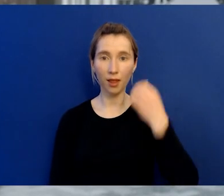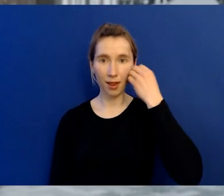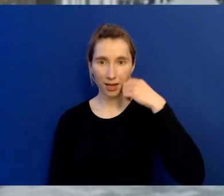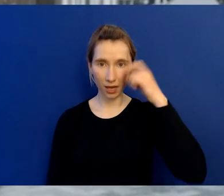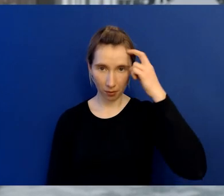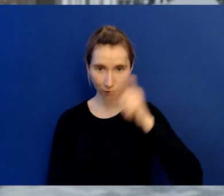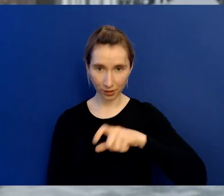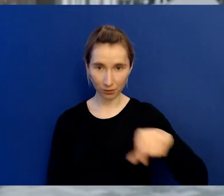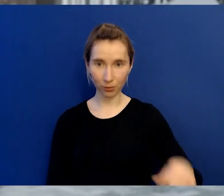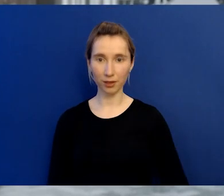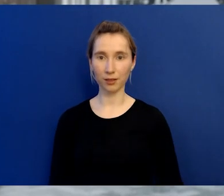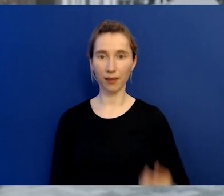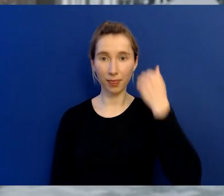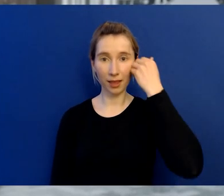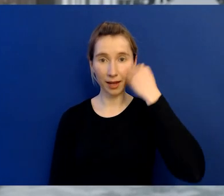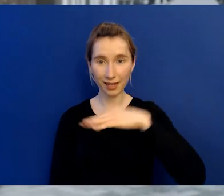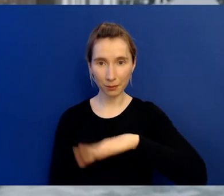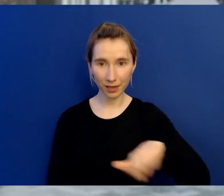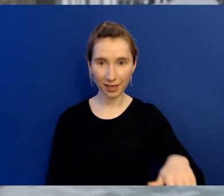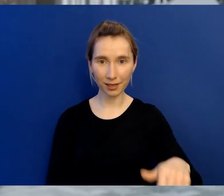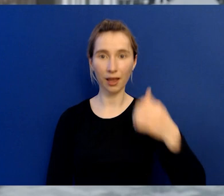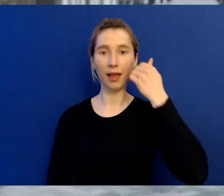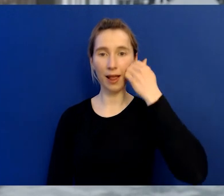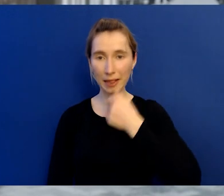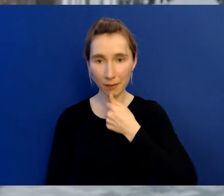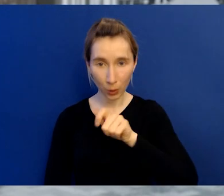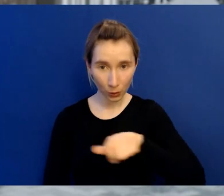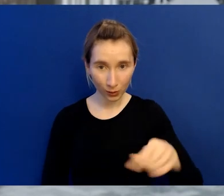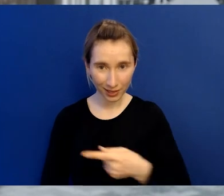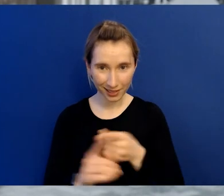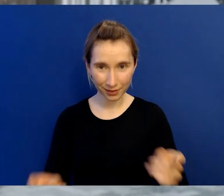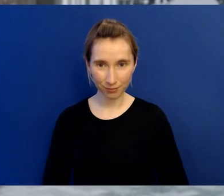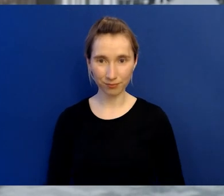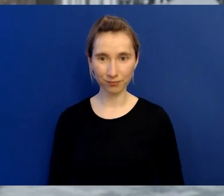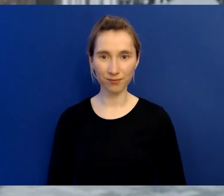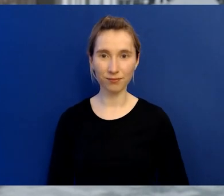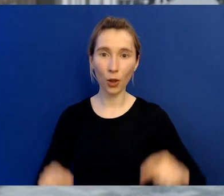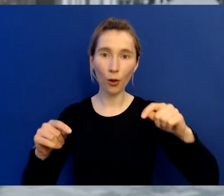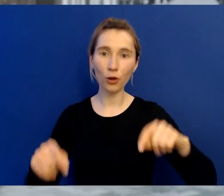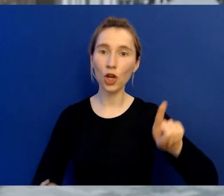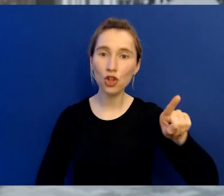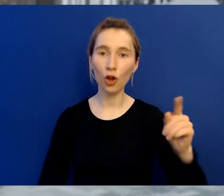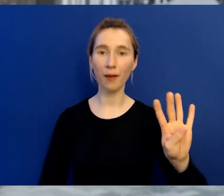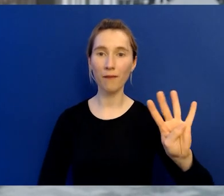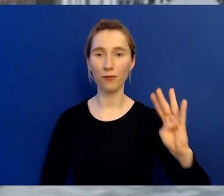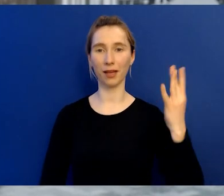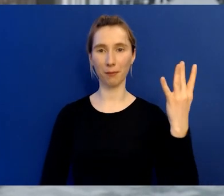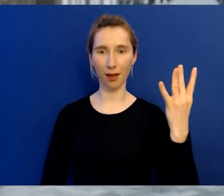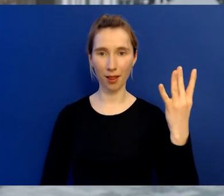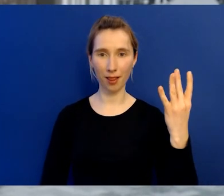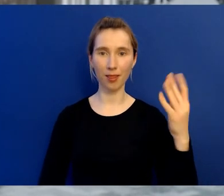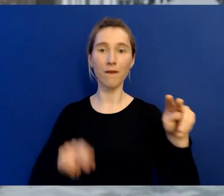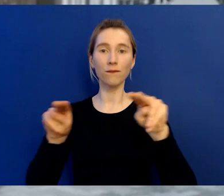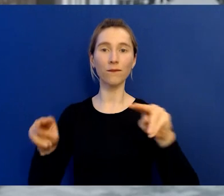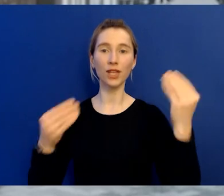Liebe Flensburgerinnen und Flensburger, liebe Kinder, liebe Jugendliche, ich wende mich heute zum vierten Mal mit einer Videobotschaft an